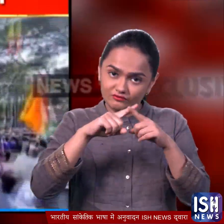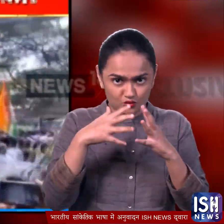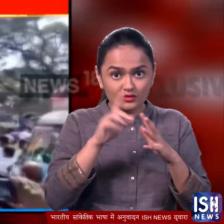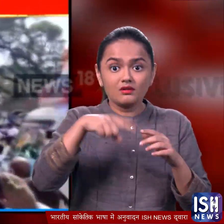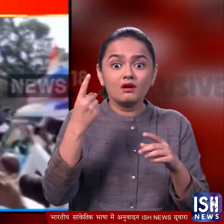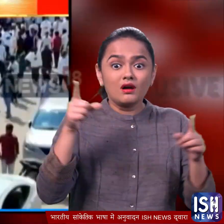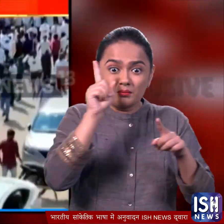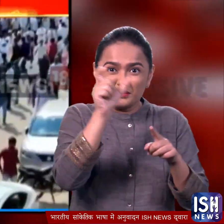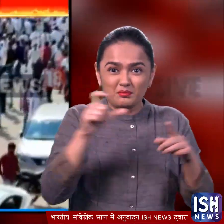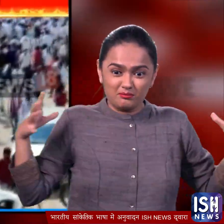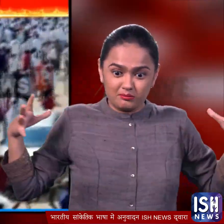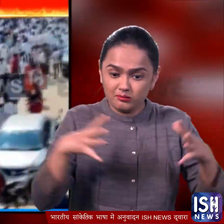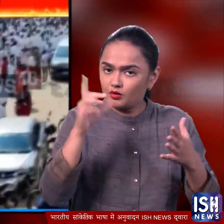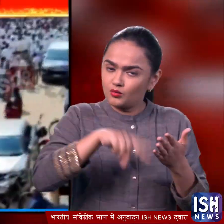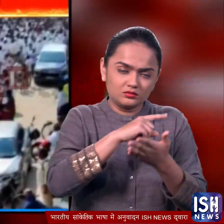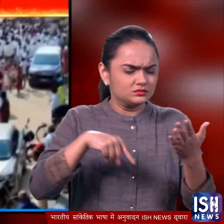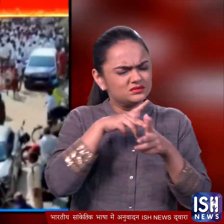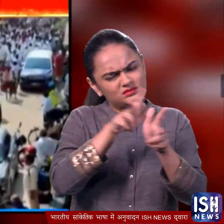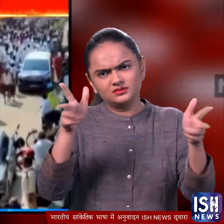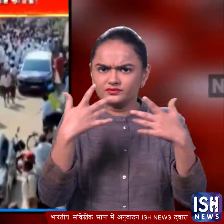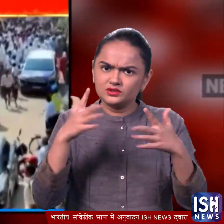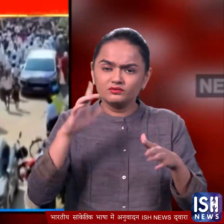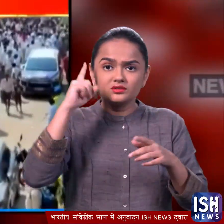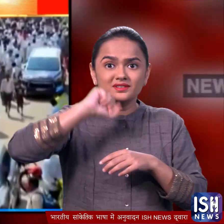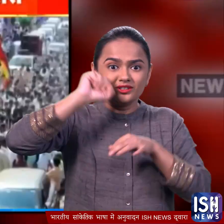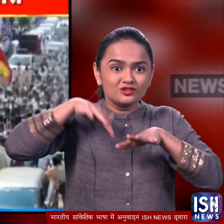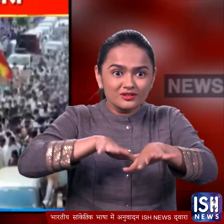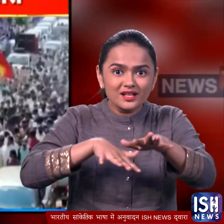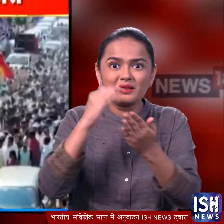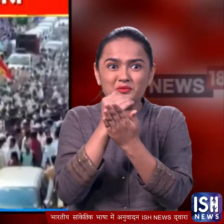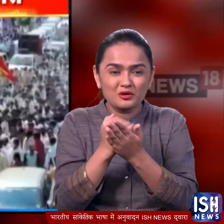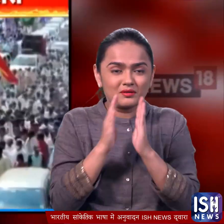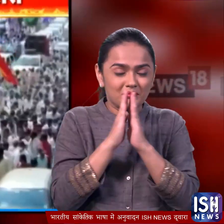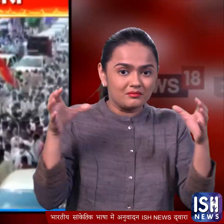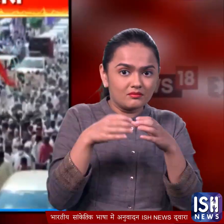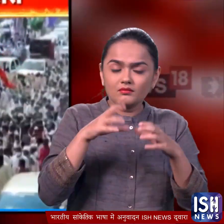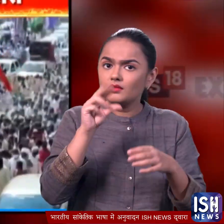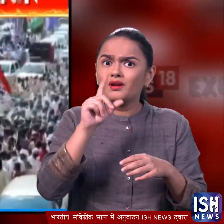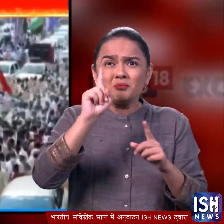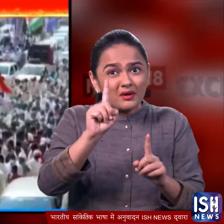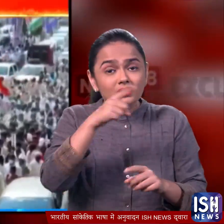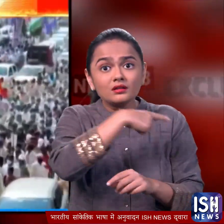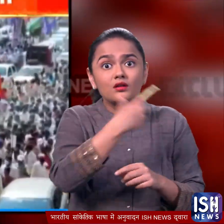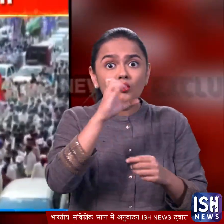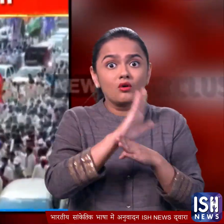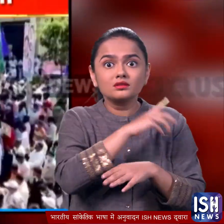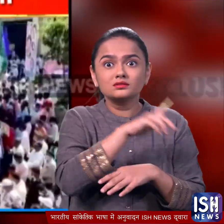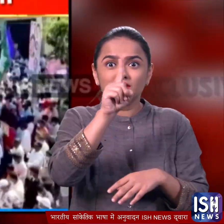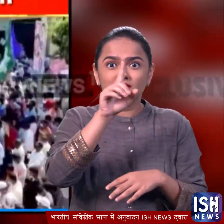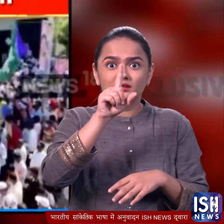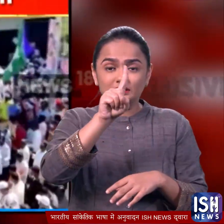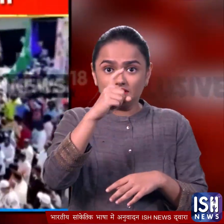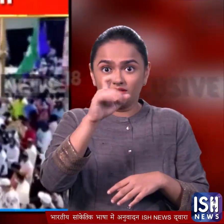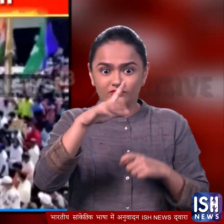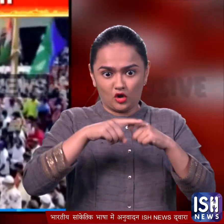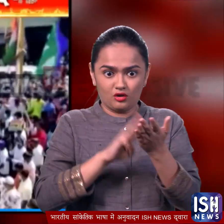होने पर पाबंदी लागू है। इसके अलावा रैलियां, धरनों और प्रदर्शनों पर भी रोक है। लेकिन इसके बावजूद कांग्रेस की 175 किलोमीटर लंबी